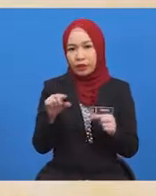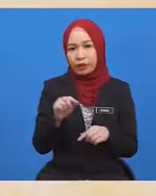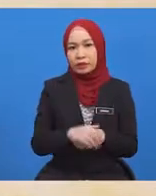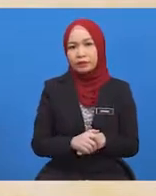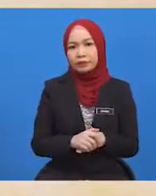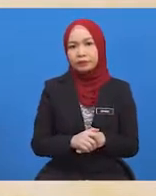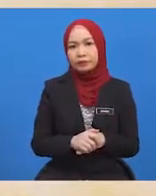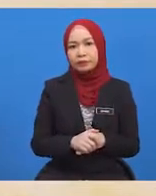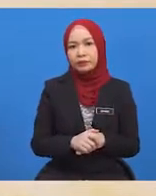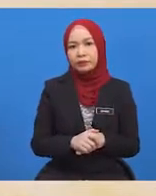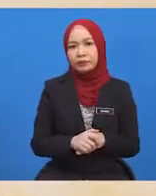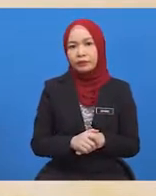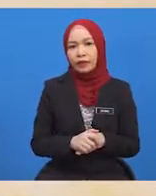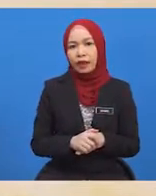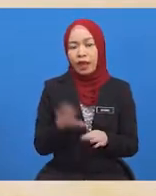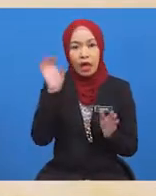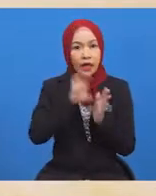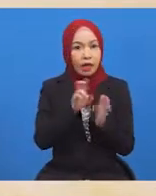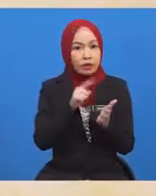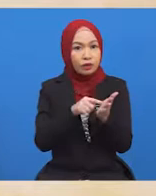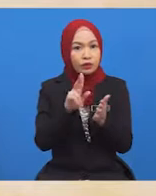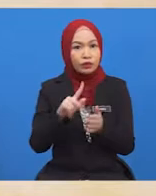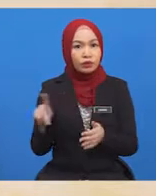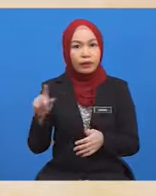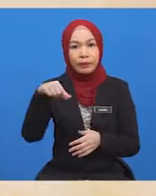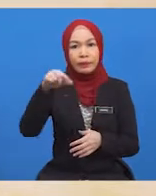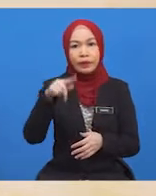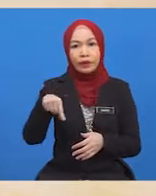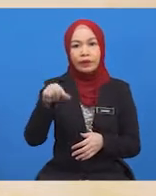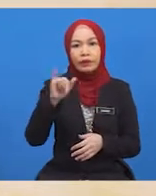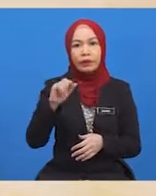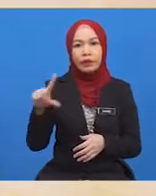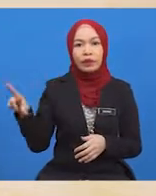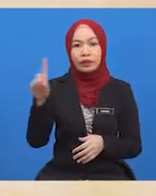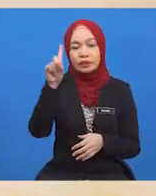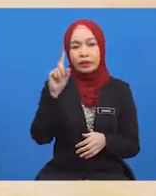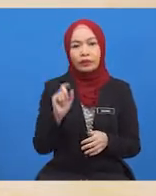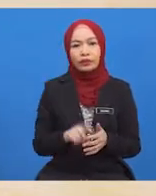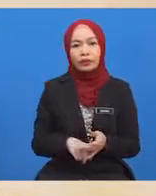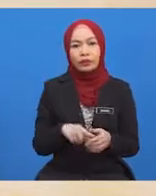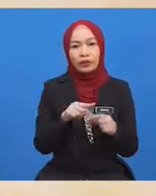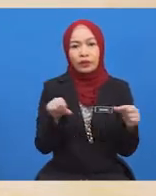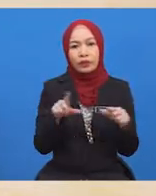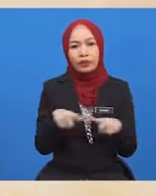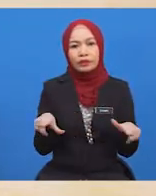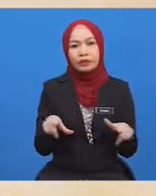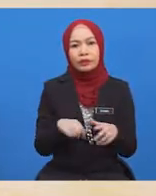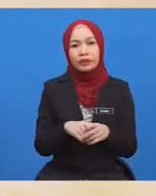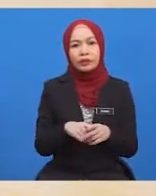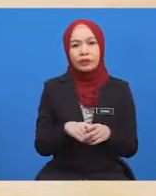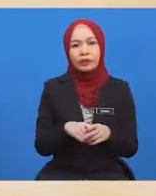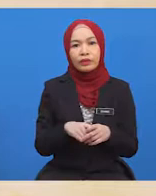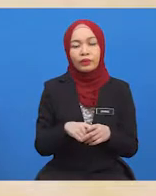ini. Rajah menunjukkan PQ ialah satu garis lurus dengan keadaan titik Q berada